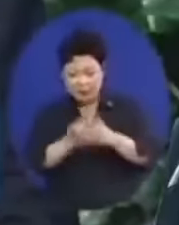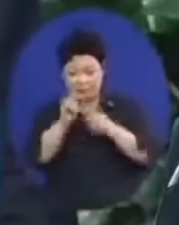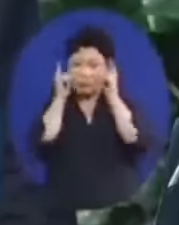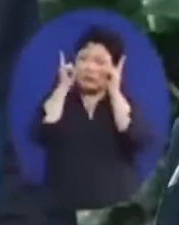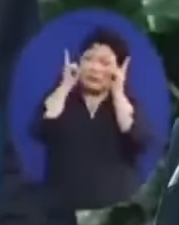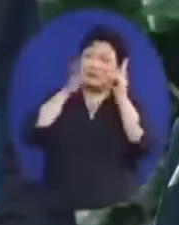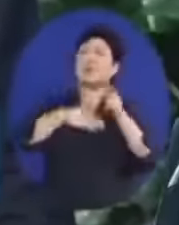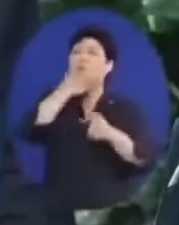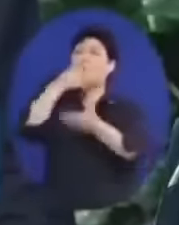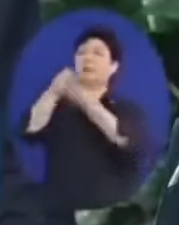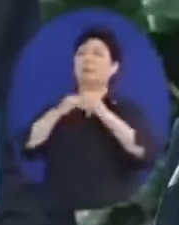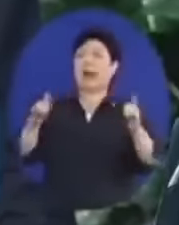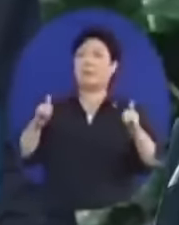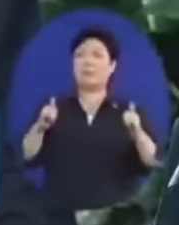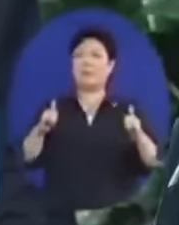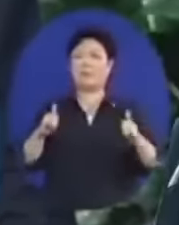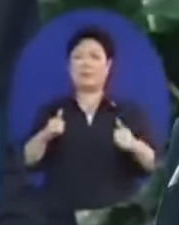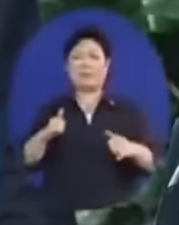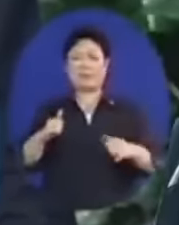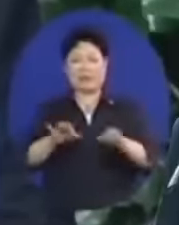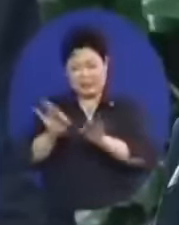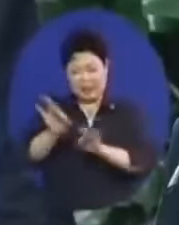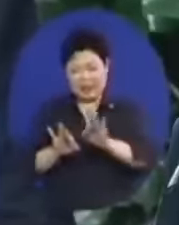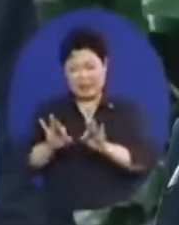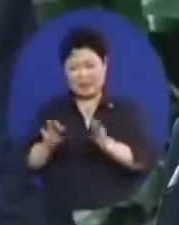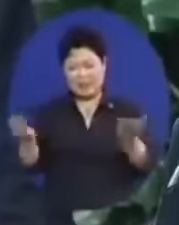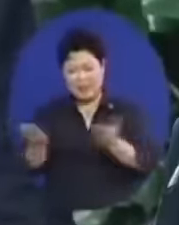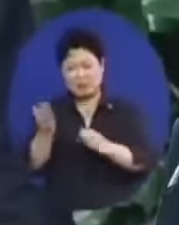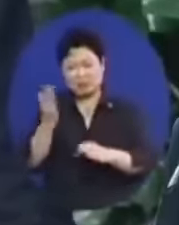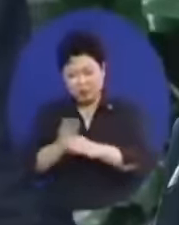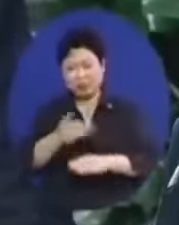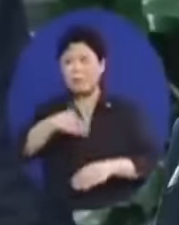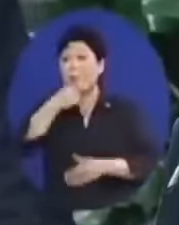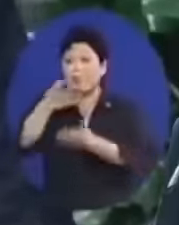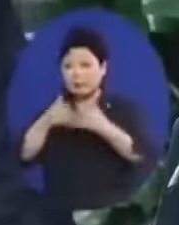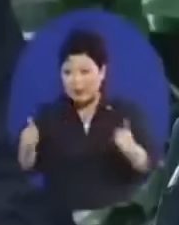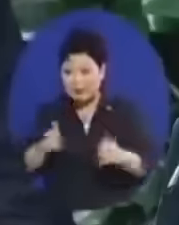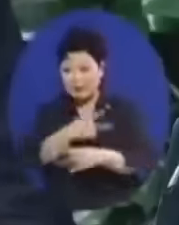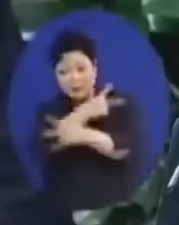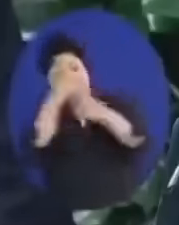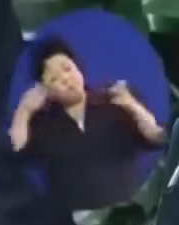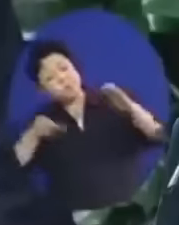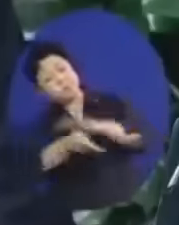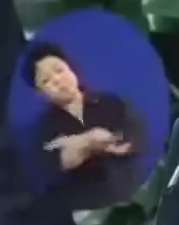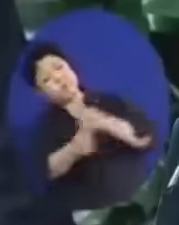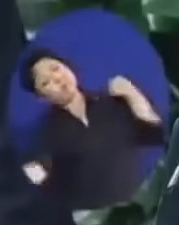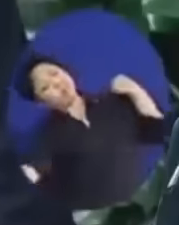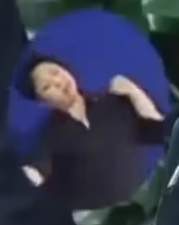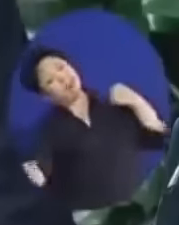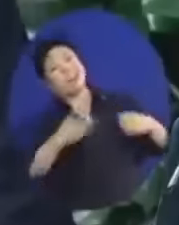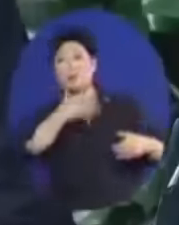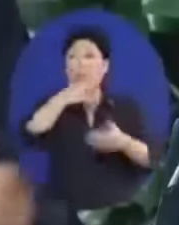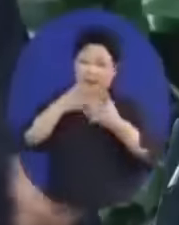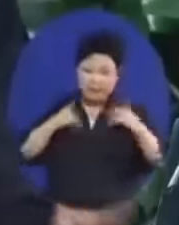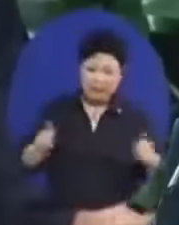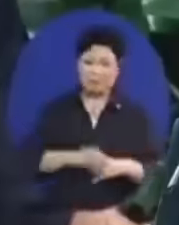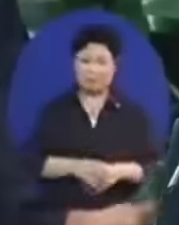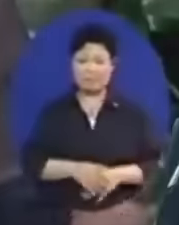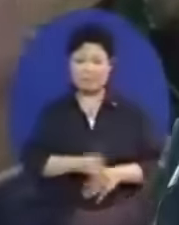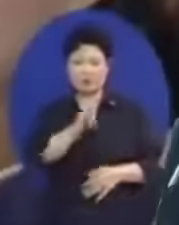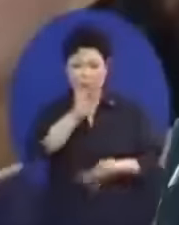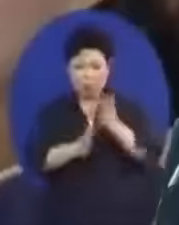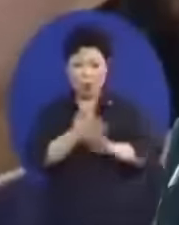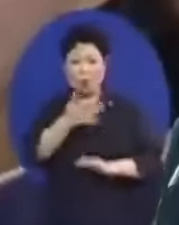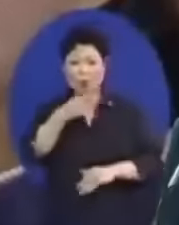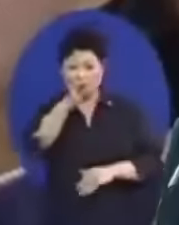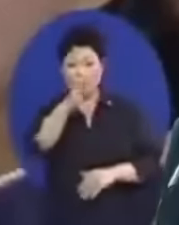일어나도 나는 복받은 사람이다. 시장에 가서 일해도 나는 복받은 사람이다. 잠자리에 들어갈 때도 나는 복받은 사람이다. 한 푼 돈이 없어도